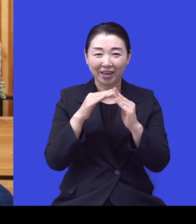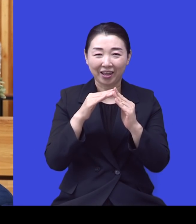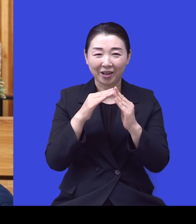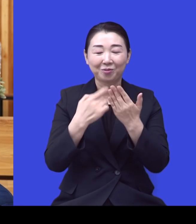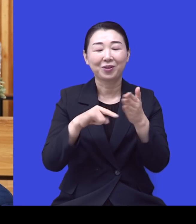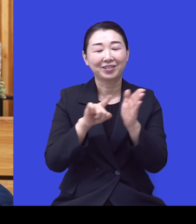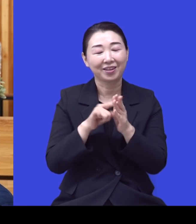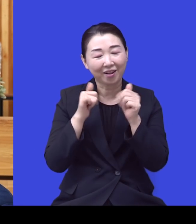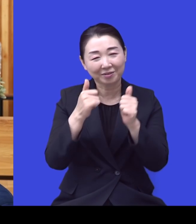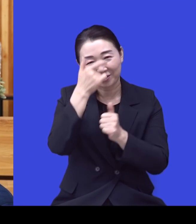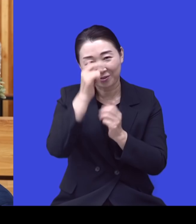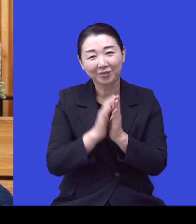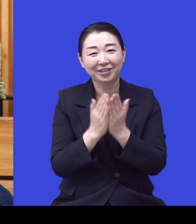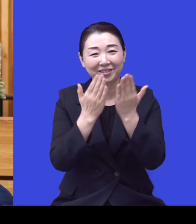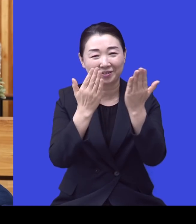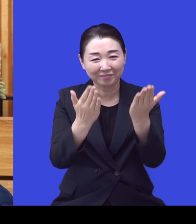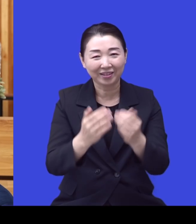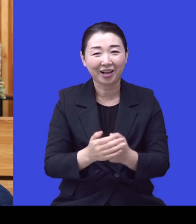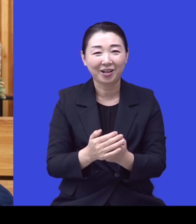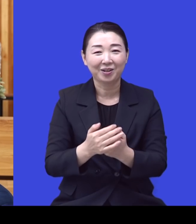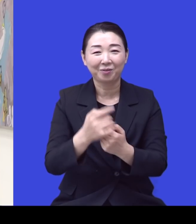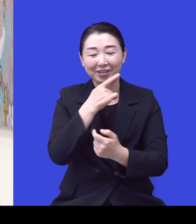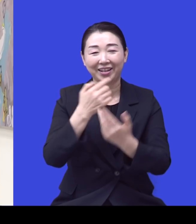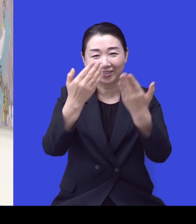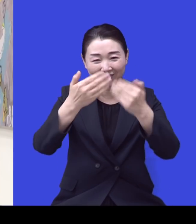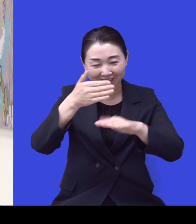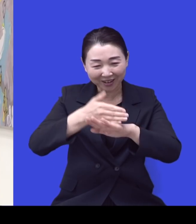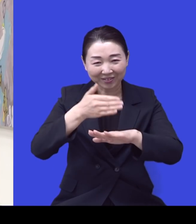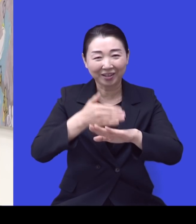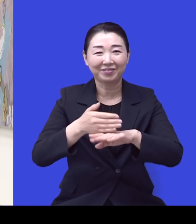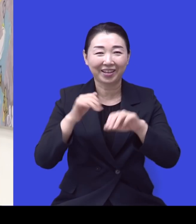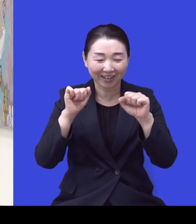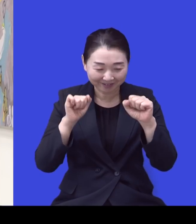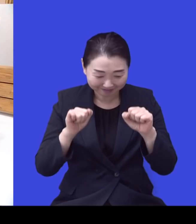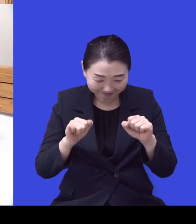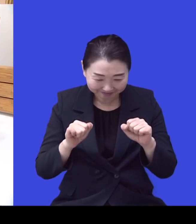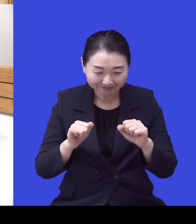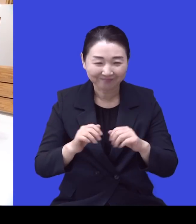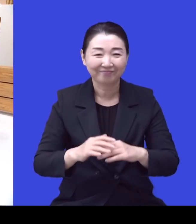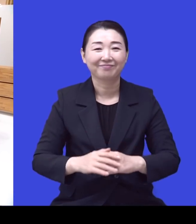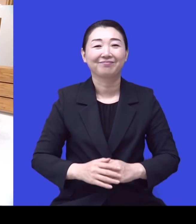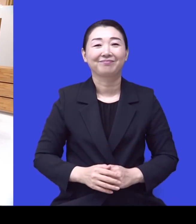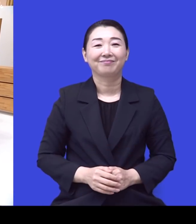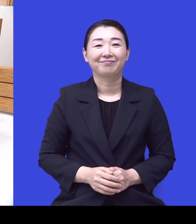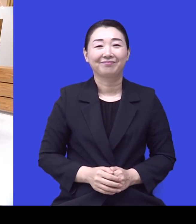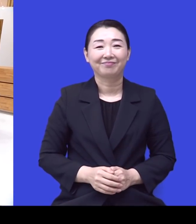기도하도록 하겠습니다. 오늘 귀한 간증 나누셔서 고맙습니다. 네, 고맙습니다. 네, 감사합니다. 네, 감사합니다.